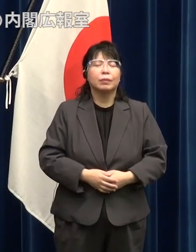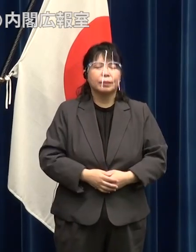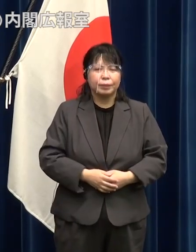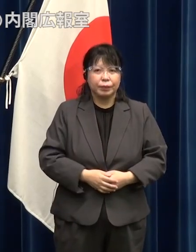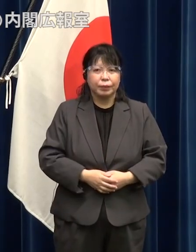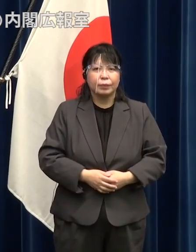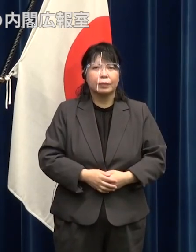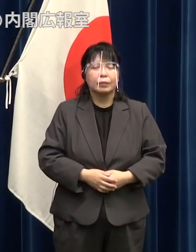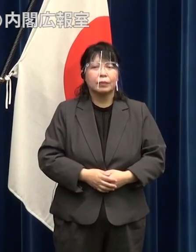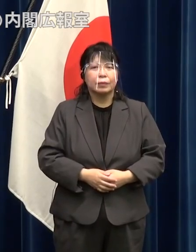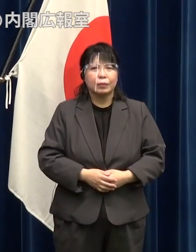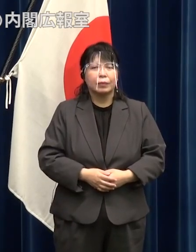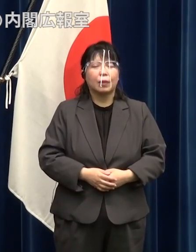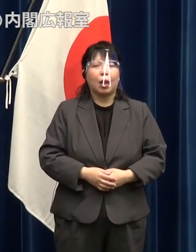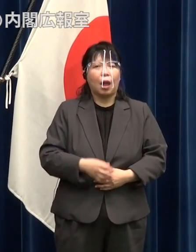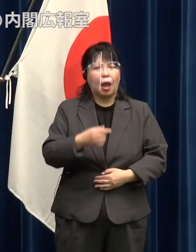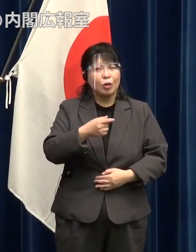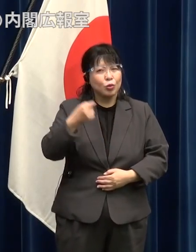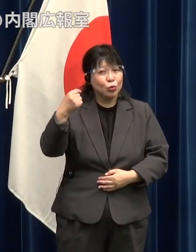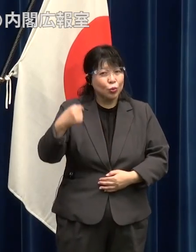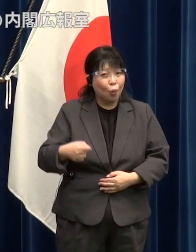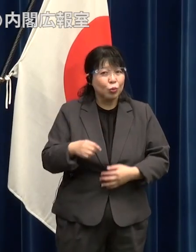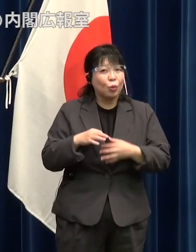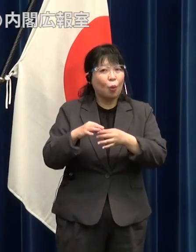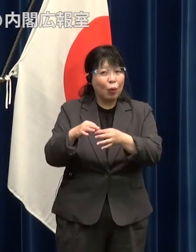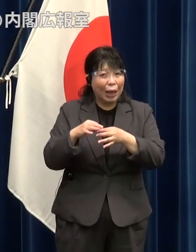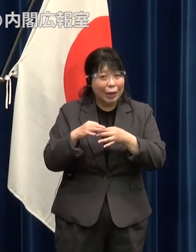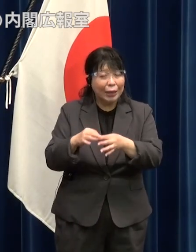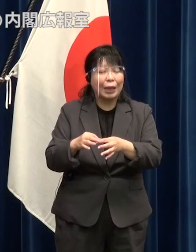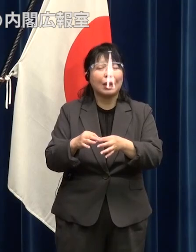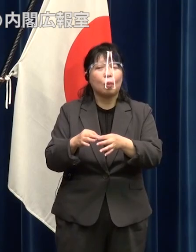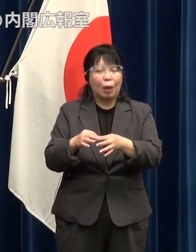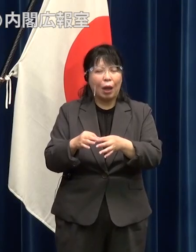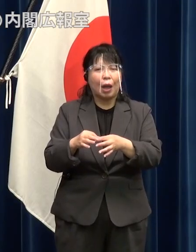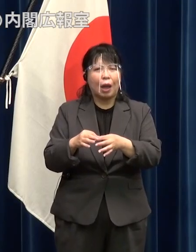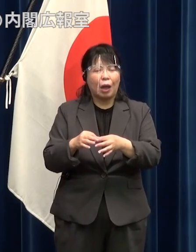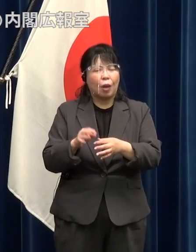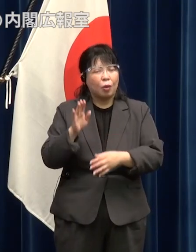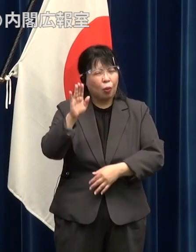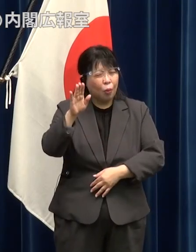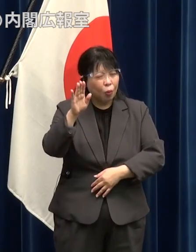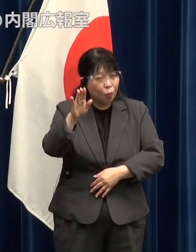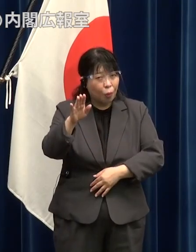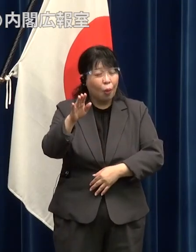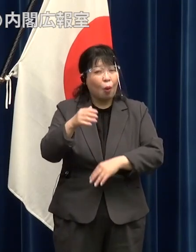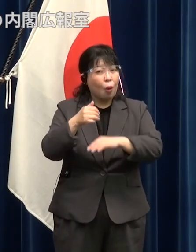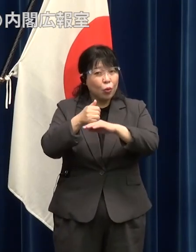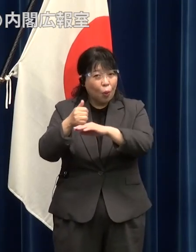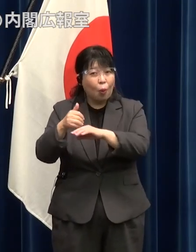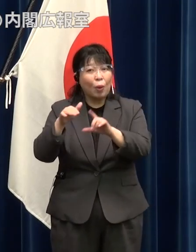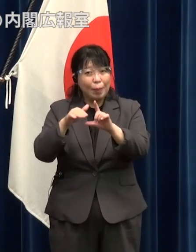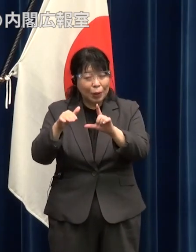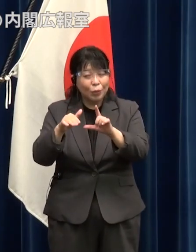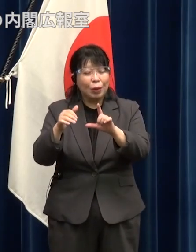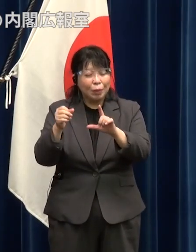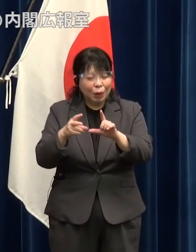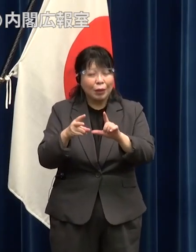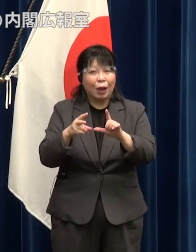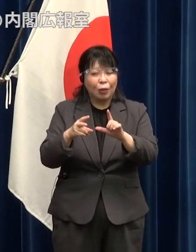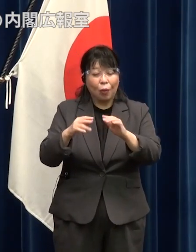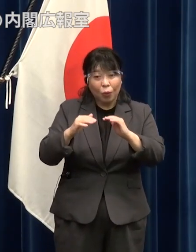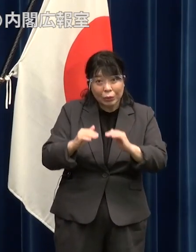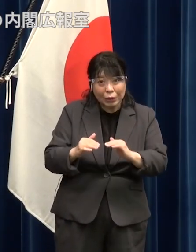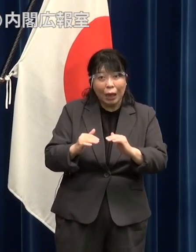で中国との関係では今後とも首脳レベルを含めあらゆるレベルで緊密に意